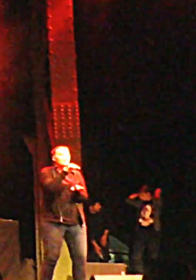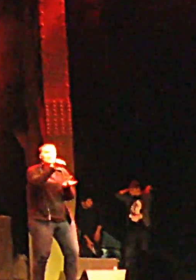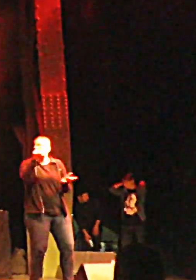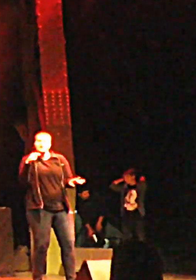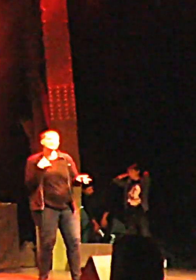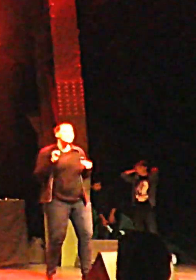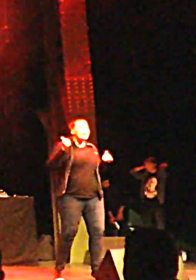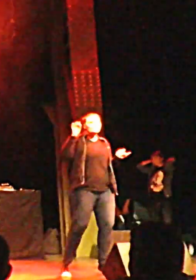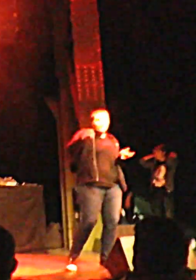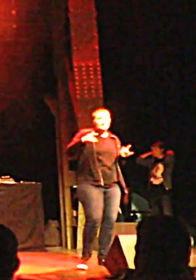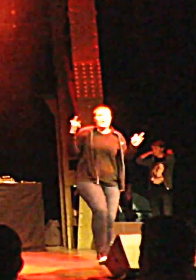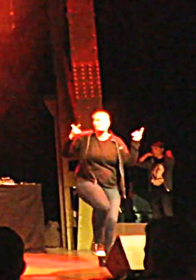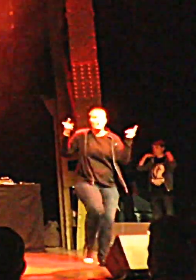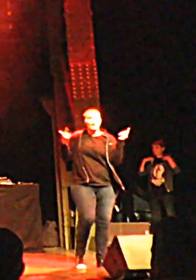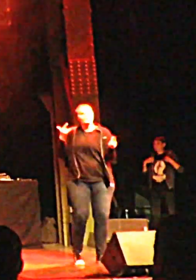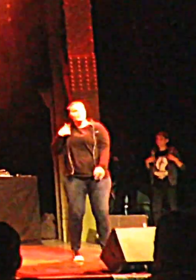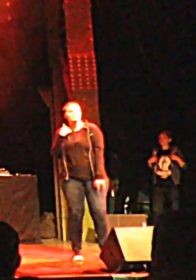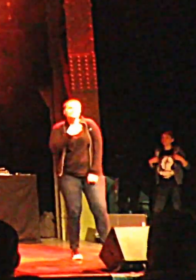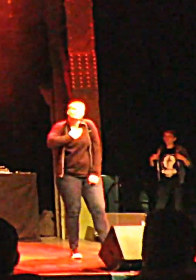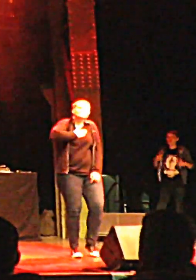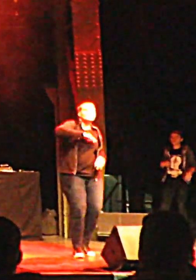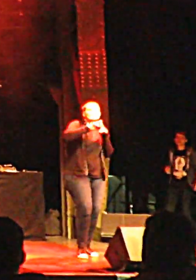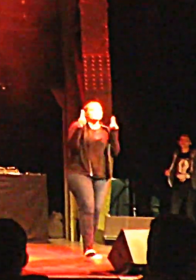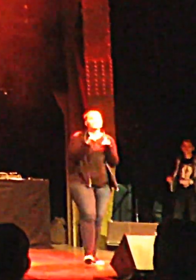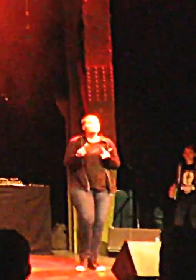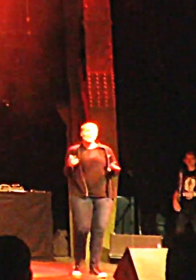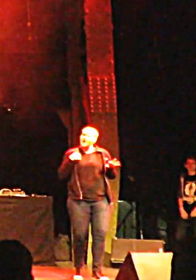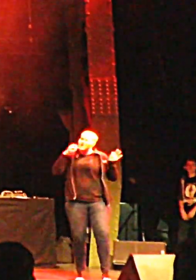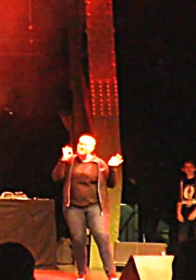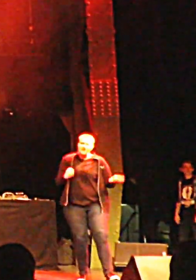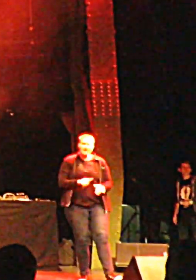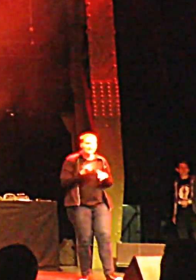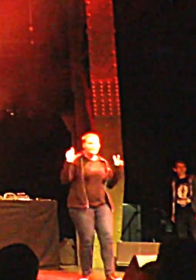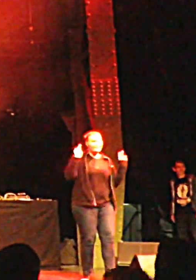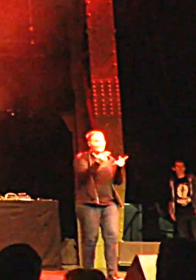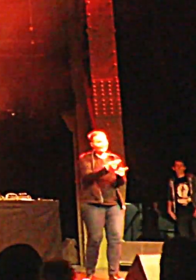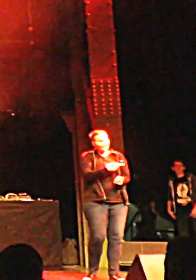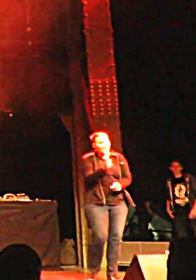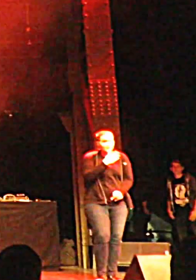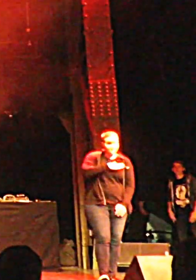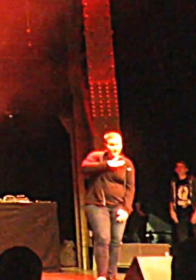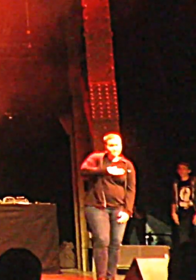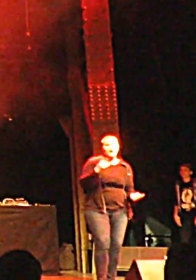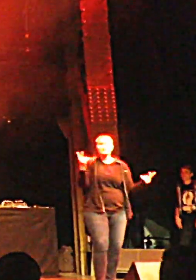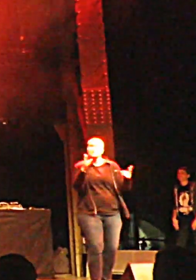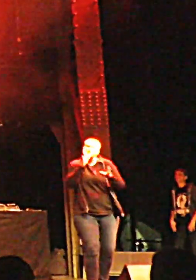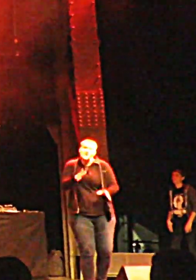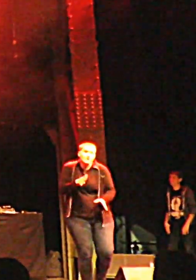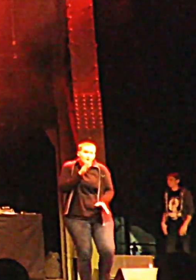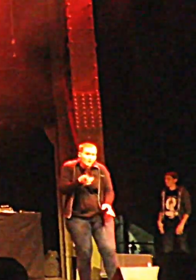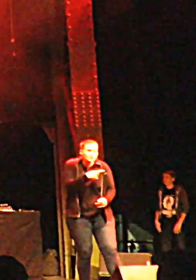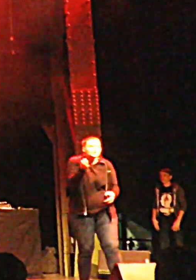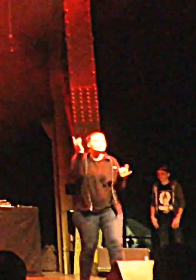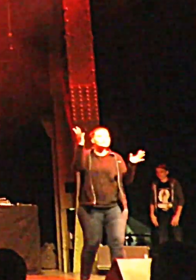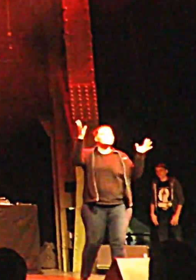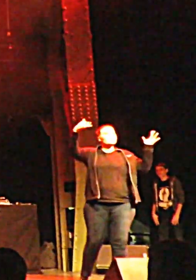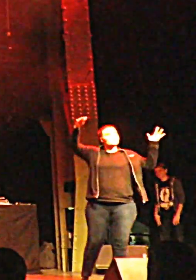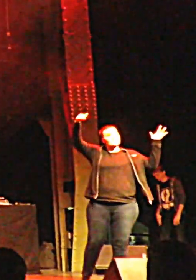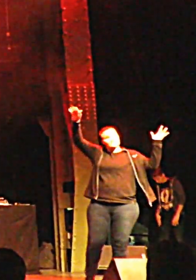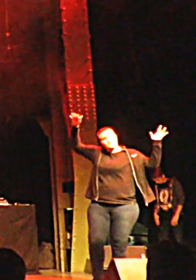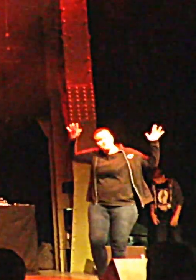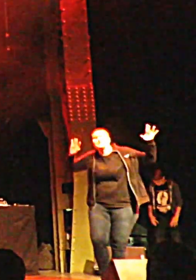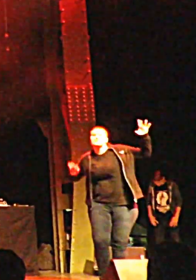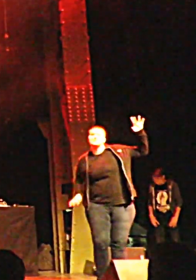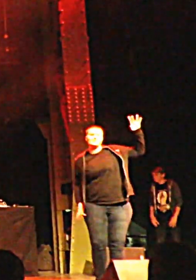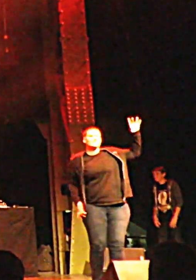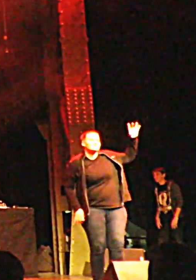Leben, auch immer von der Gräte. Die internationale Geile, ein Funkreich gesehen. Ich ein du bist und liebst. Man kann's mir nicht verstehen. Hey!